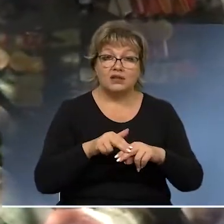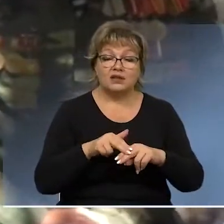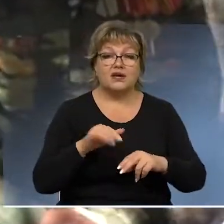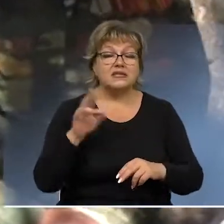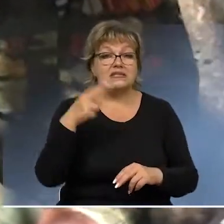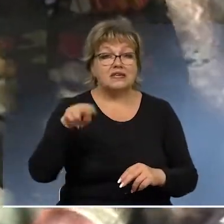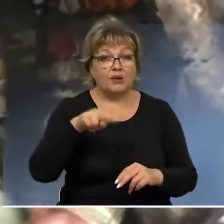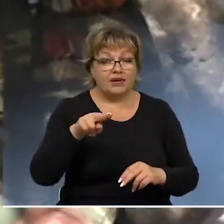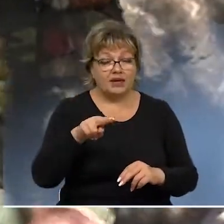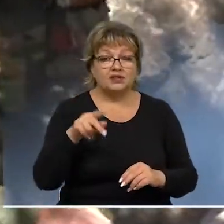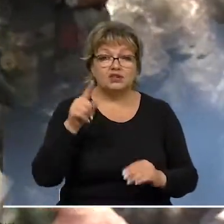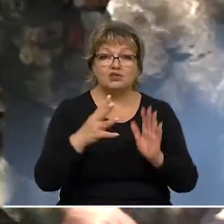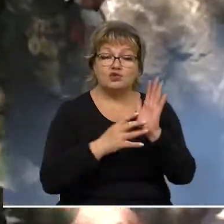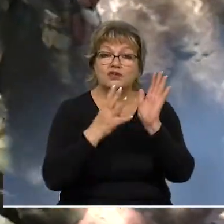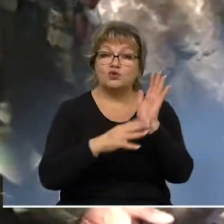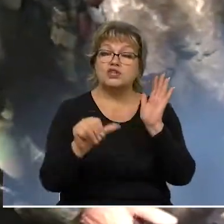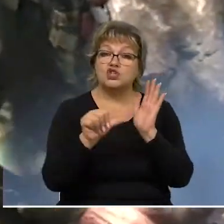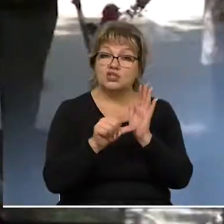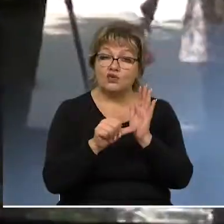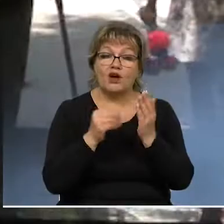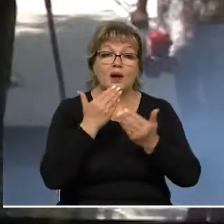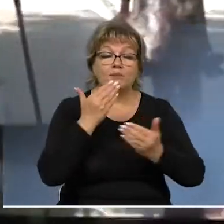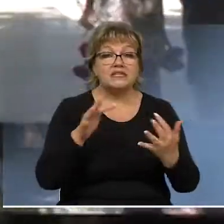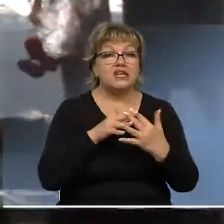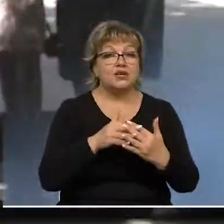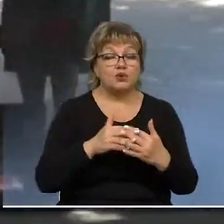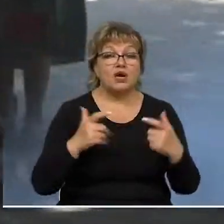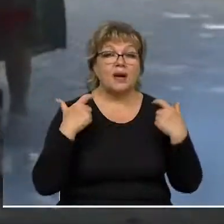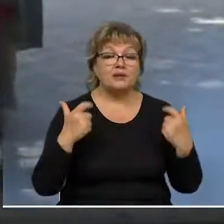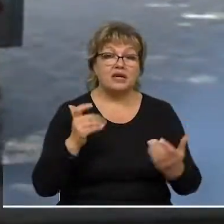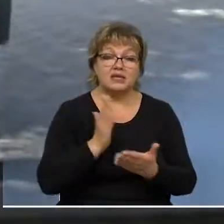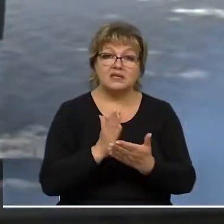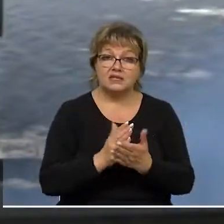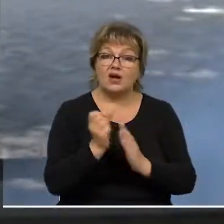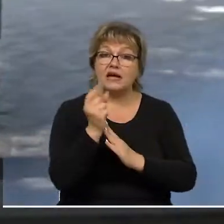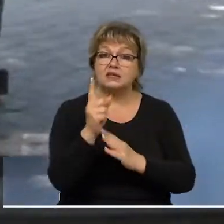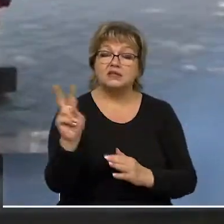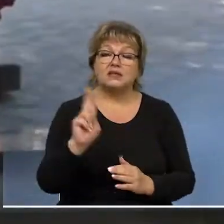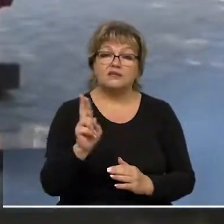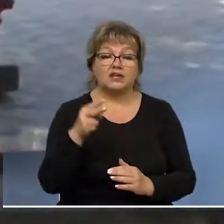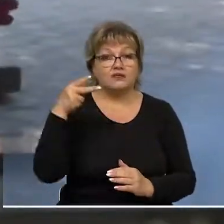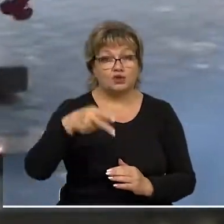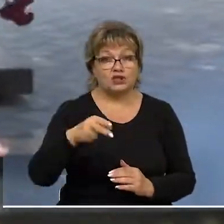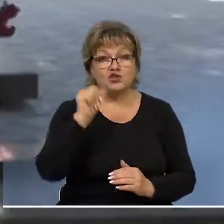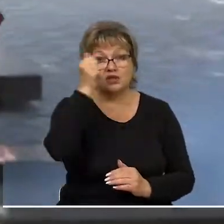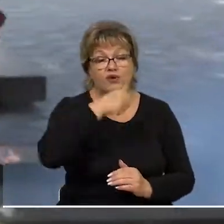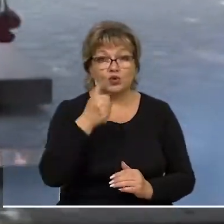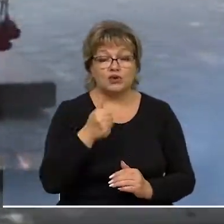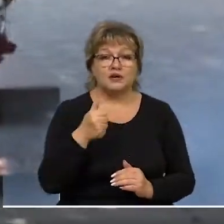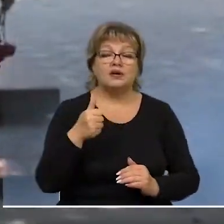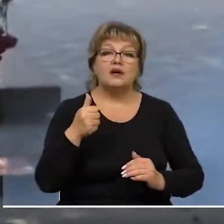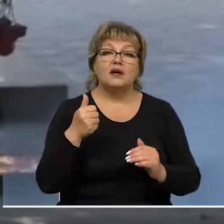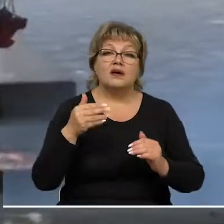в органах государственной безопасности с декабря 1996 последний бой капитан яцкова состоялся 11 января